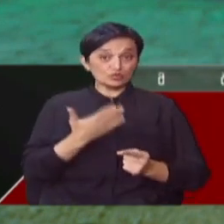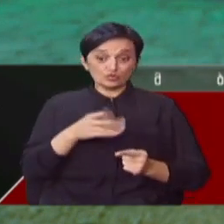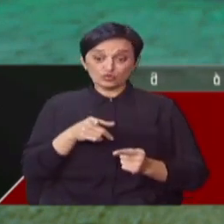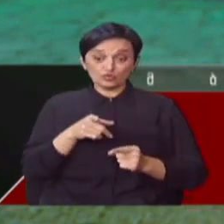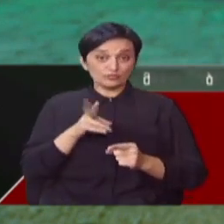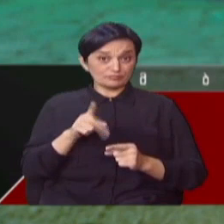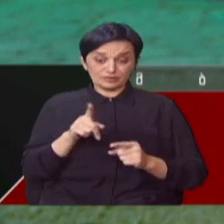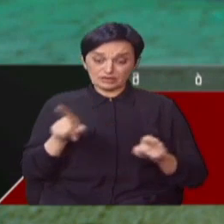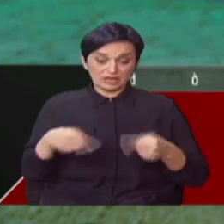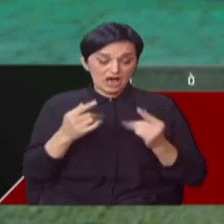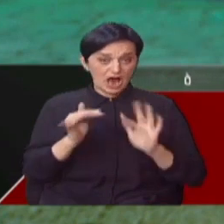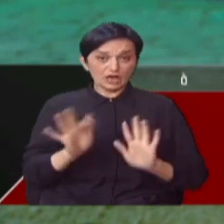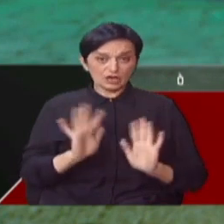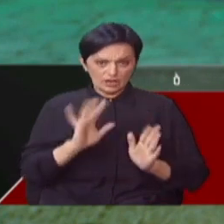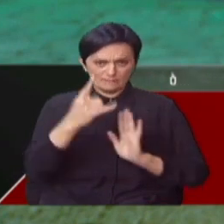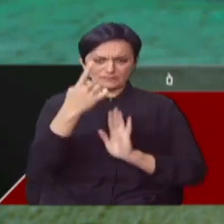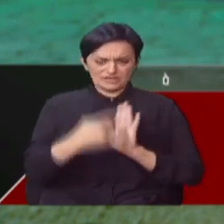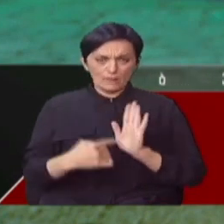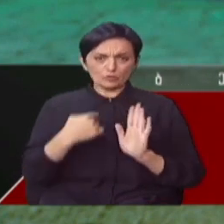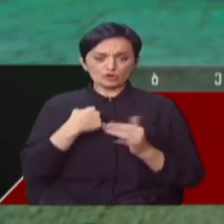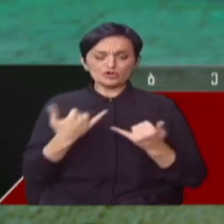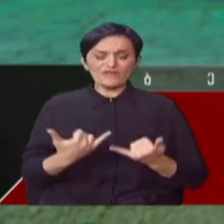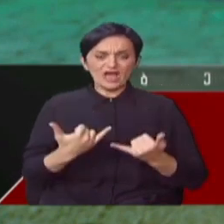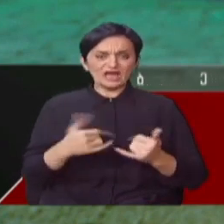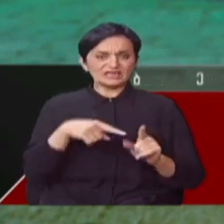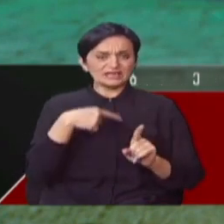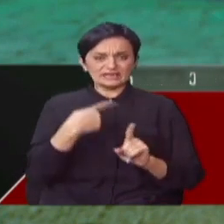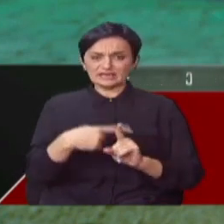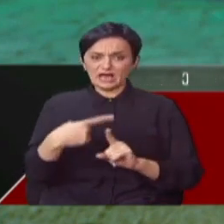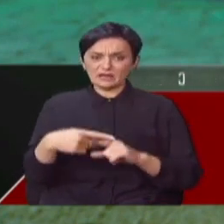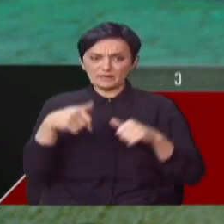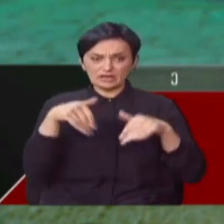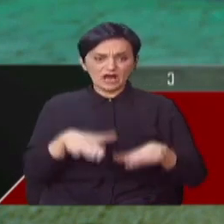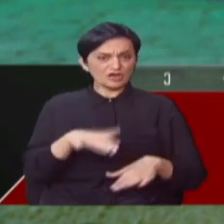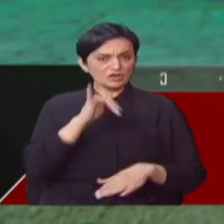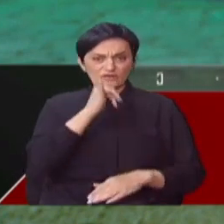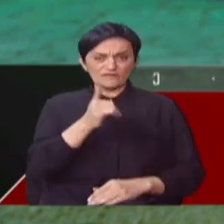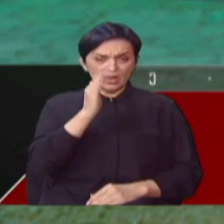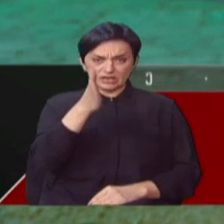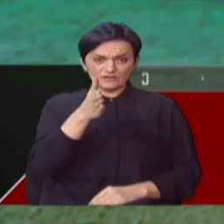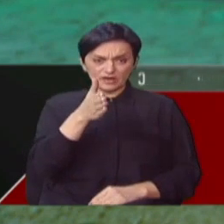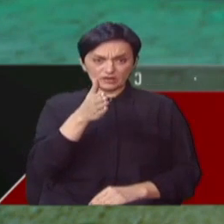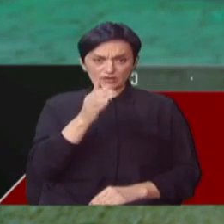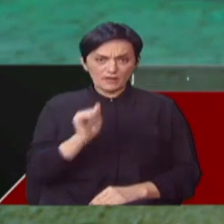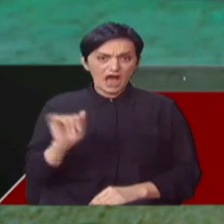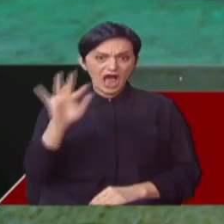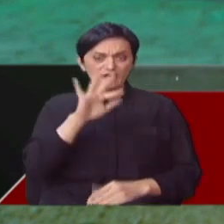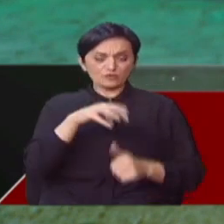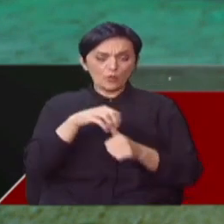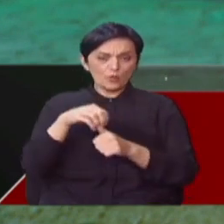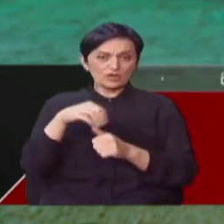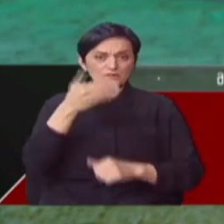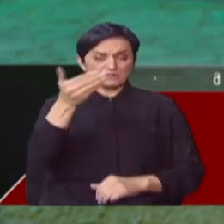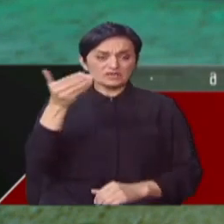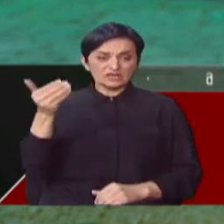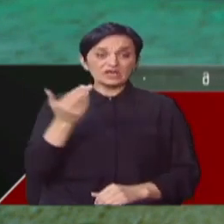bulico, damert, unetrom, cuen trez da debiti, gadat scotile ba vergue kneboda, europele lidere bisim